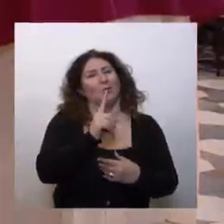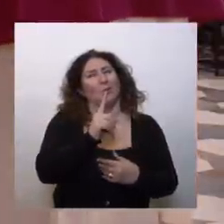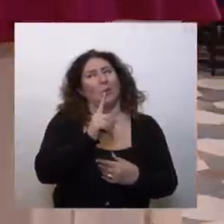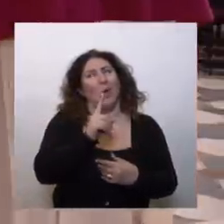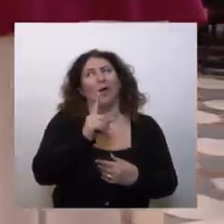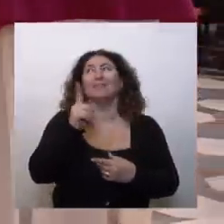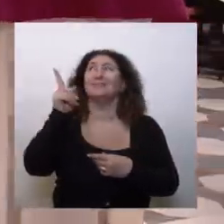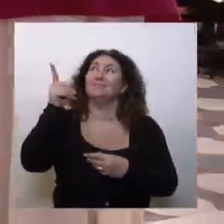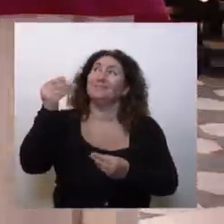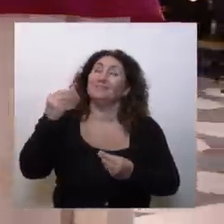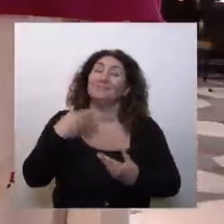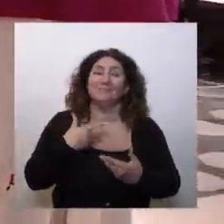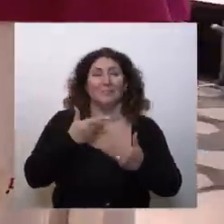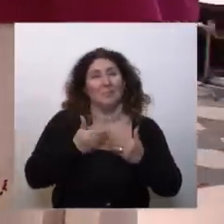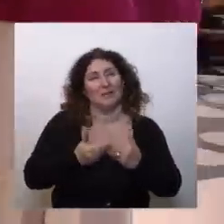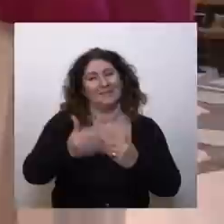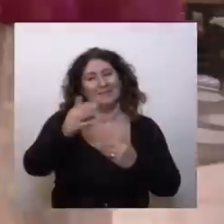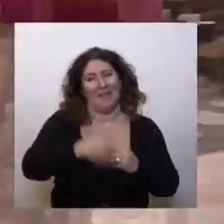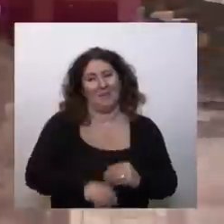sempre.